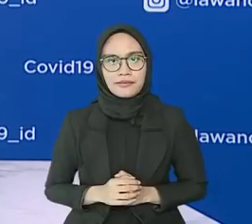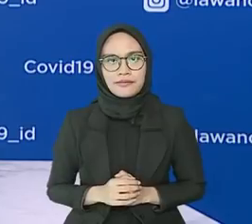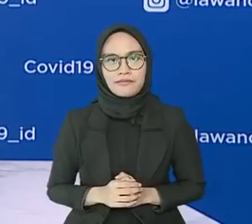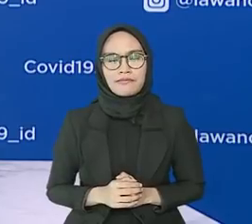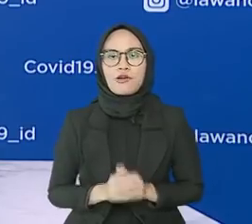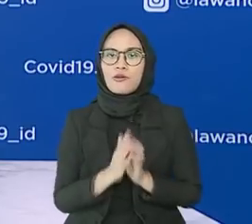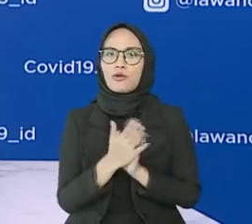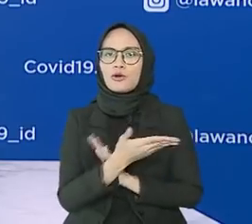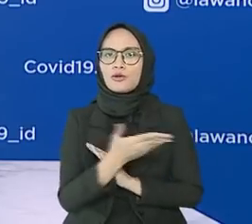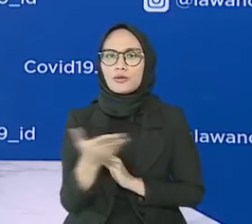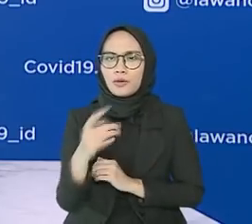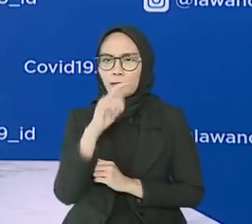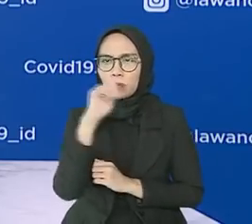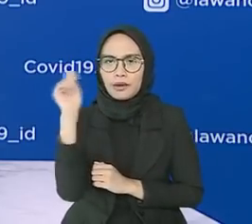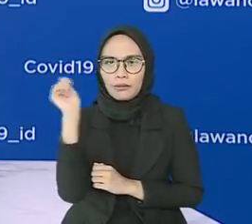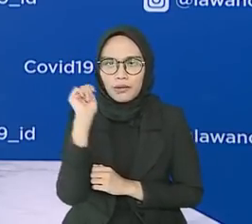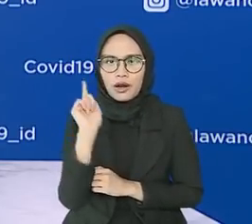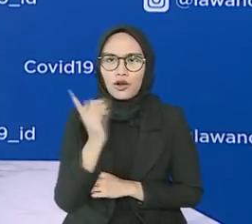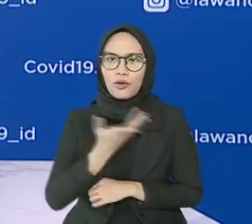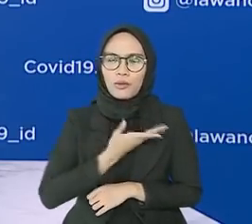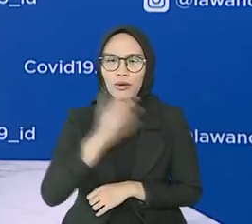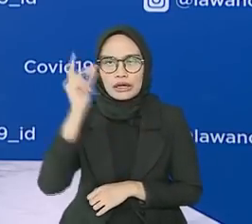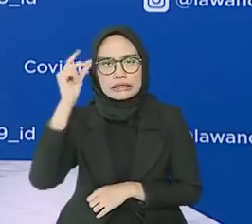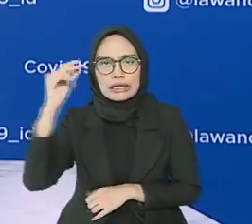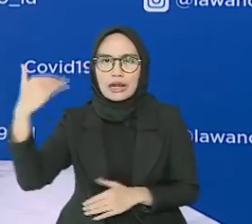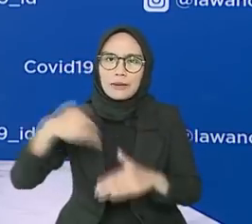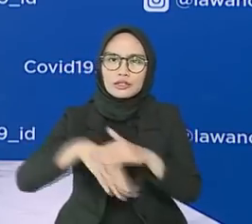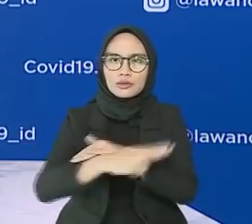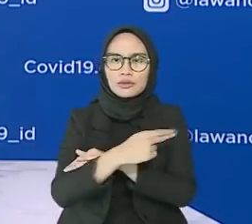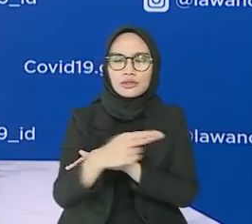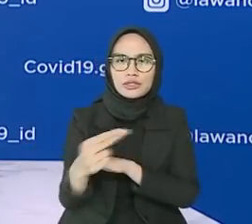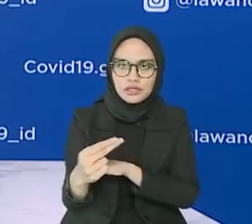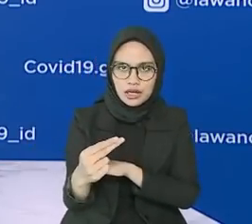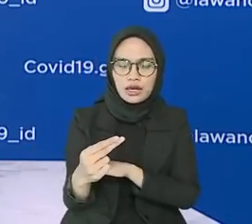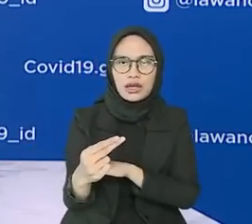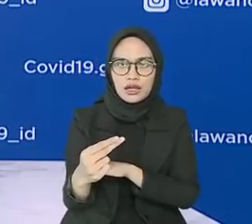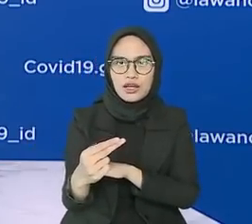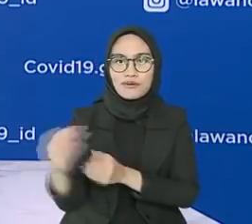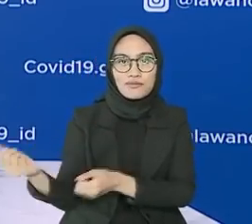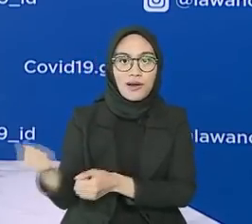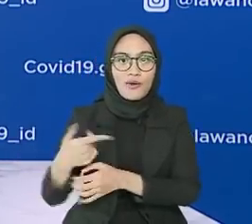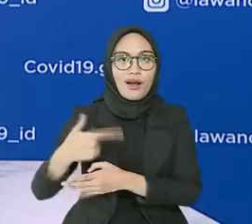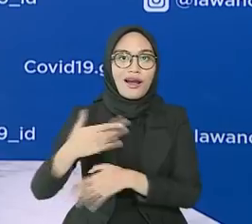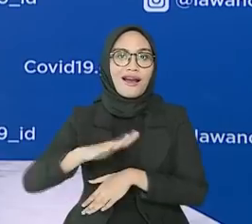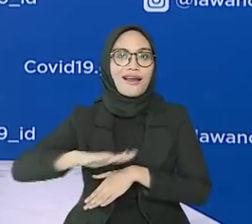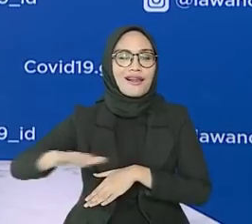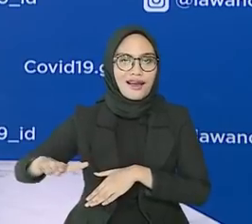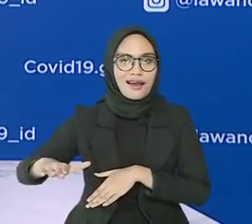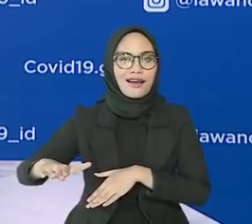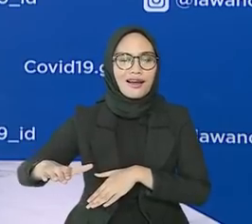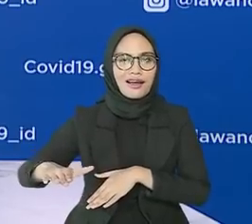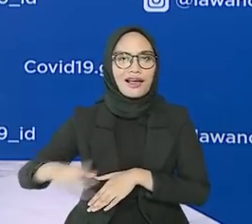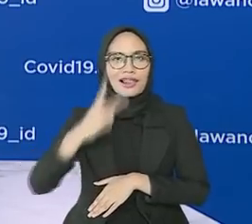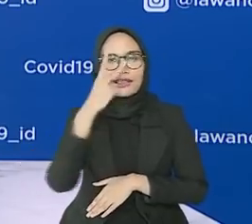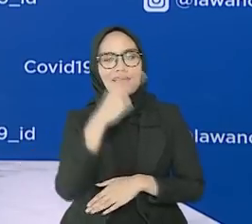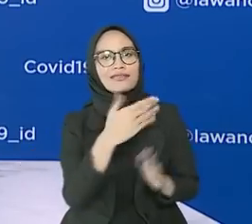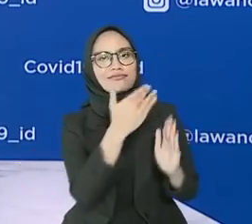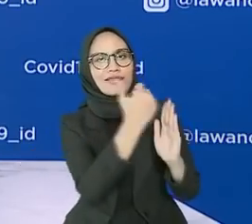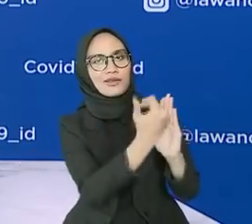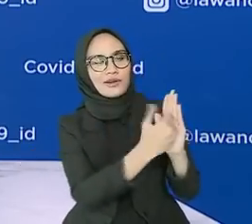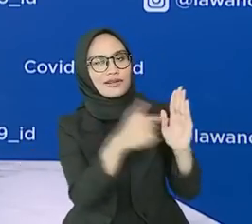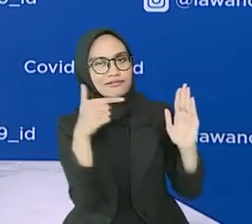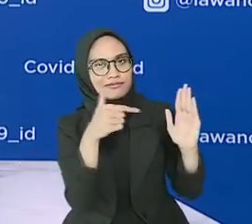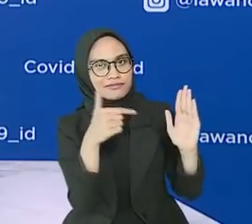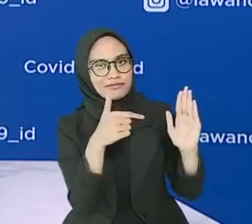Harap orang tua yang berencana masuk ke Indonesia bersama dengan anaknya yang belum divaksin untuk dapat memperhatikan aturan